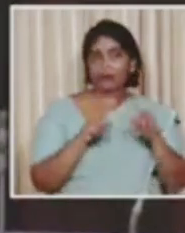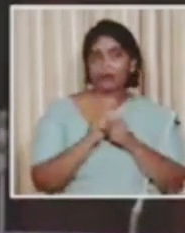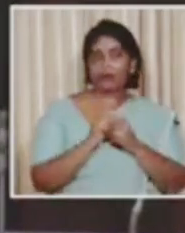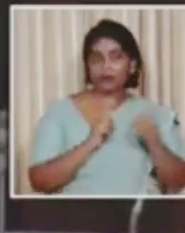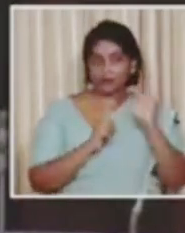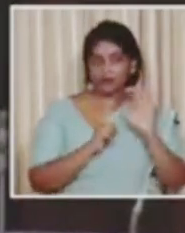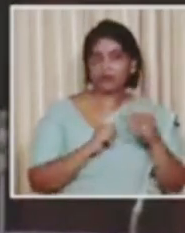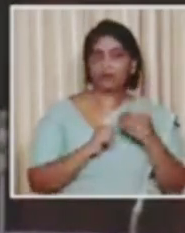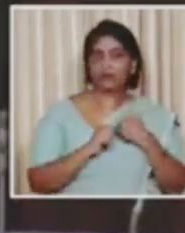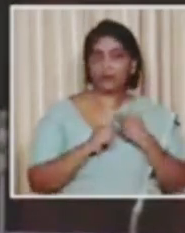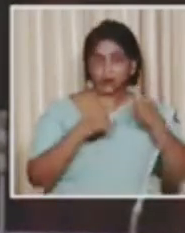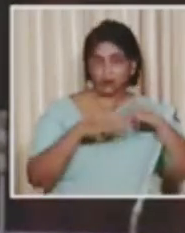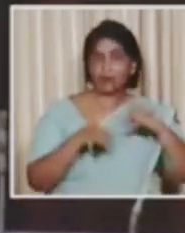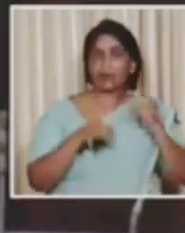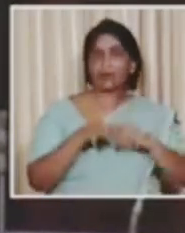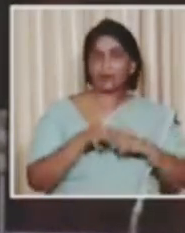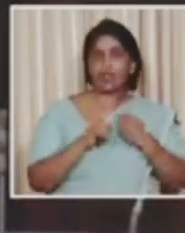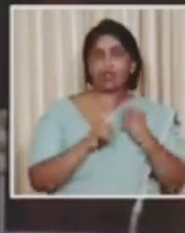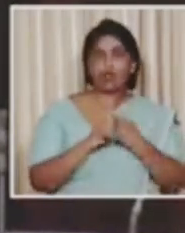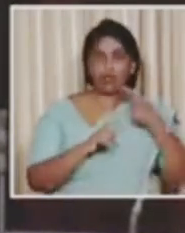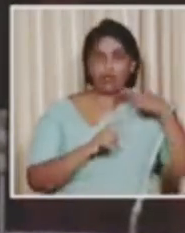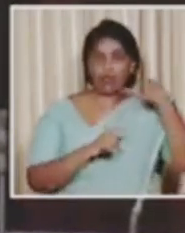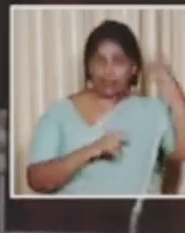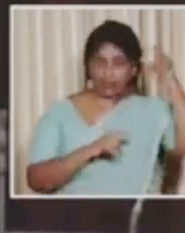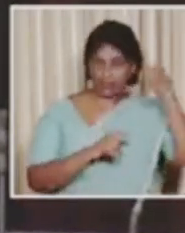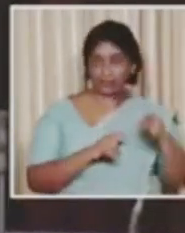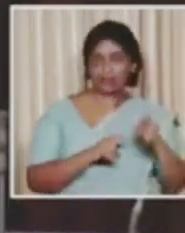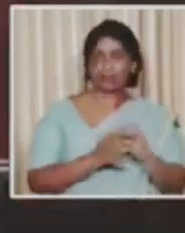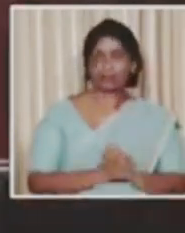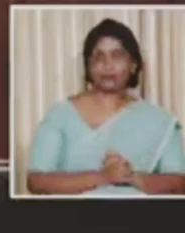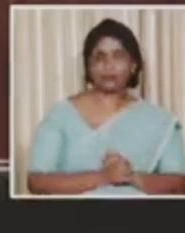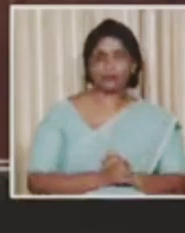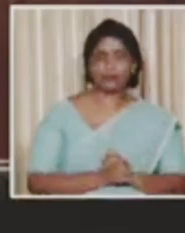වෙයි කියලා මගේ ඊළඟ අතුරු ප්‍රශ්නය අපේ කෝකිලා